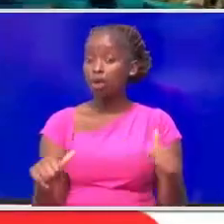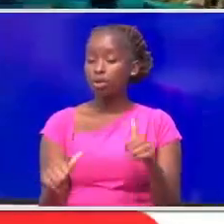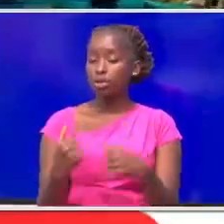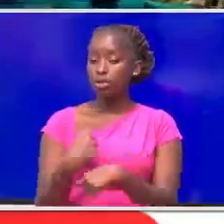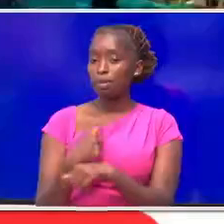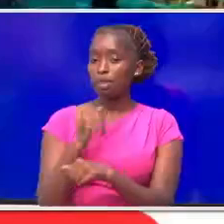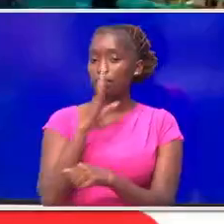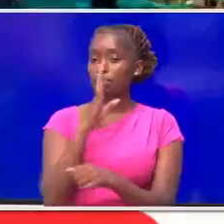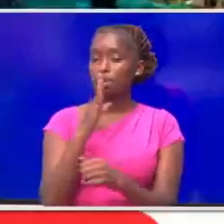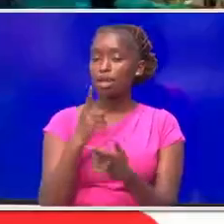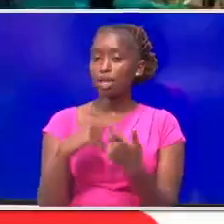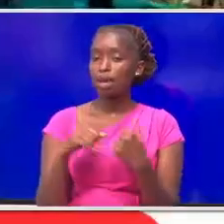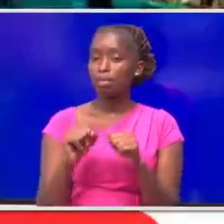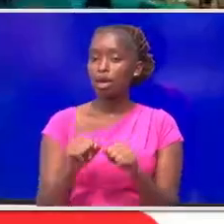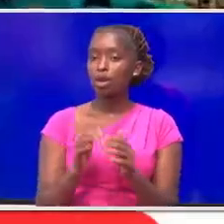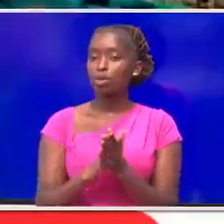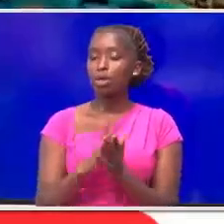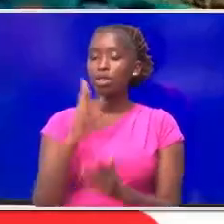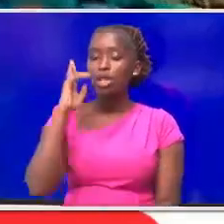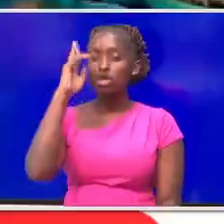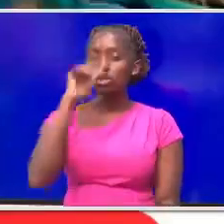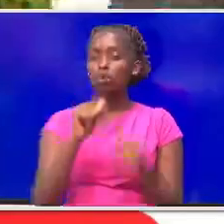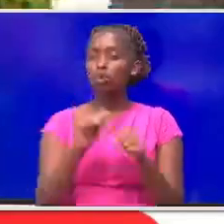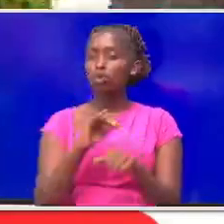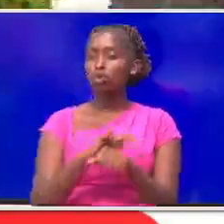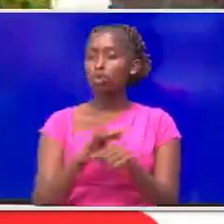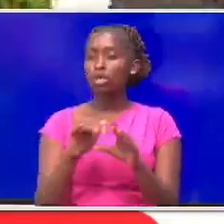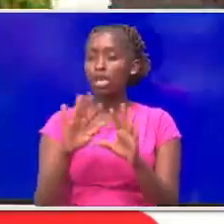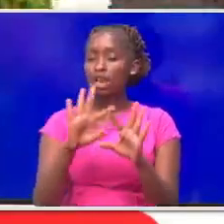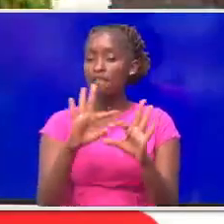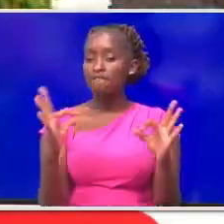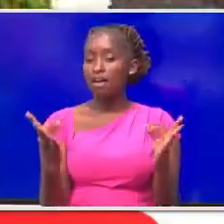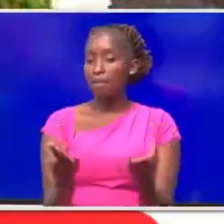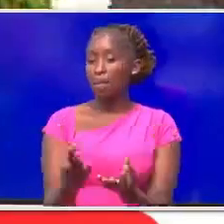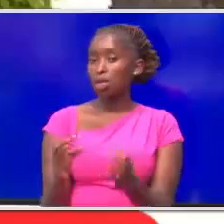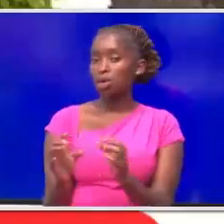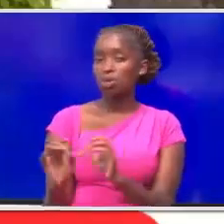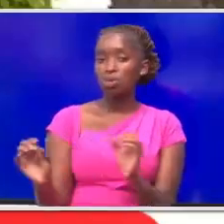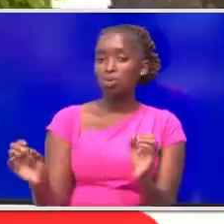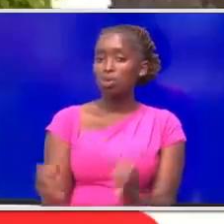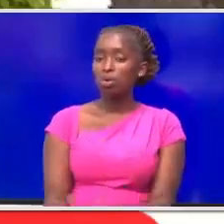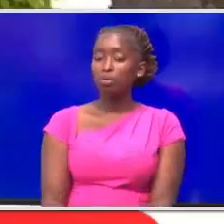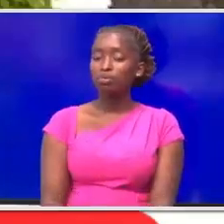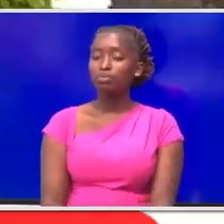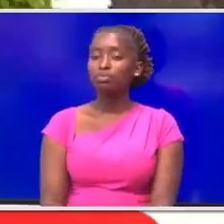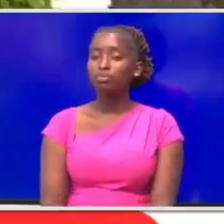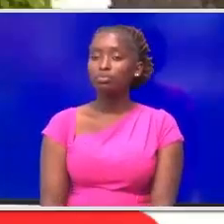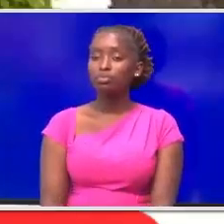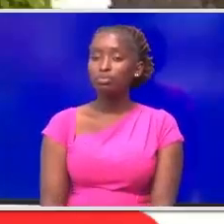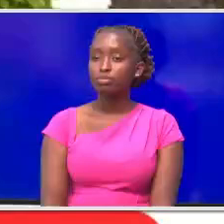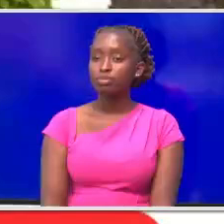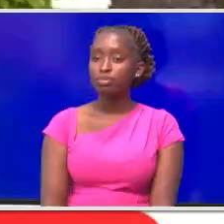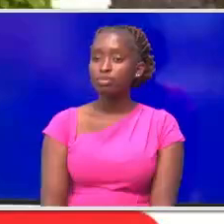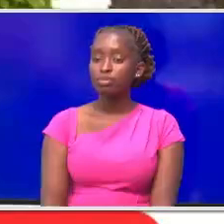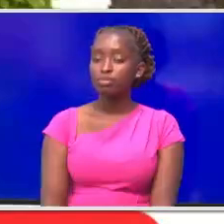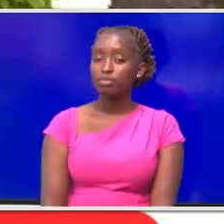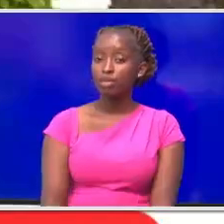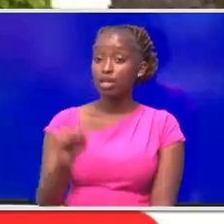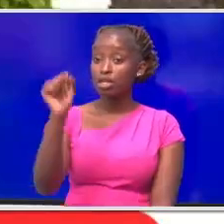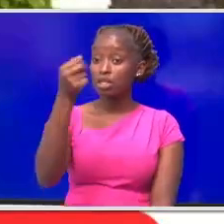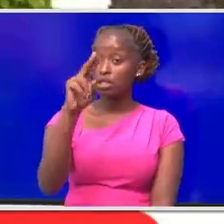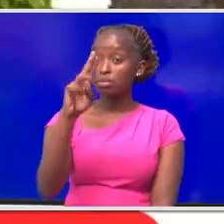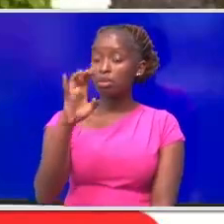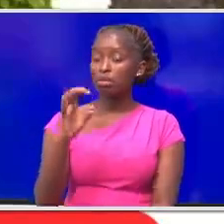na tuhuma zisizo na msingi katika familia. Heshimu na wewe utakuja kuheshimika. Kwa vile heshima, hata